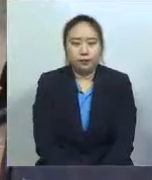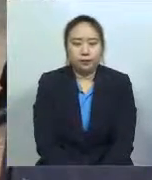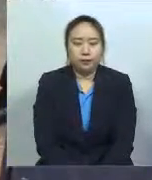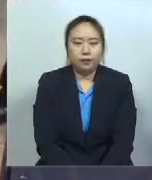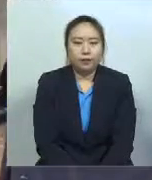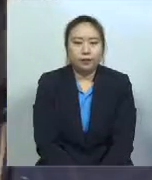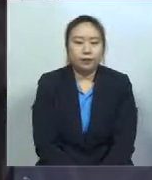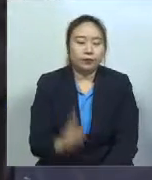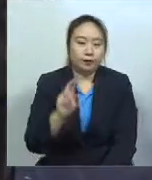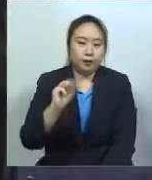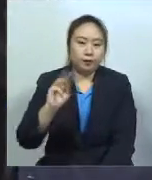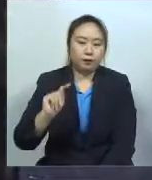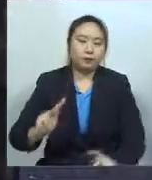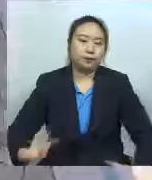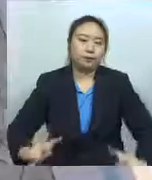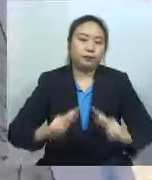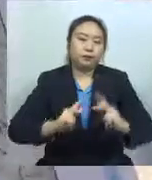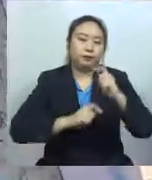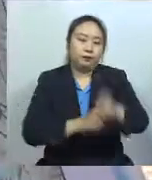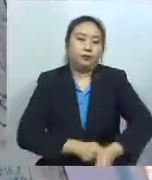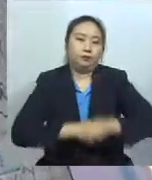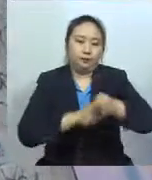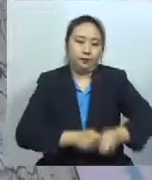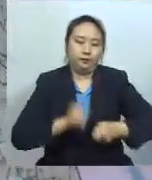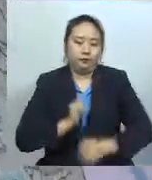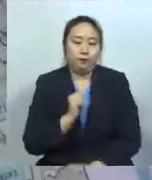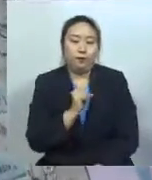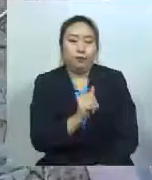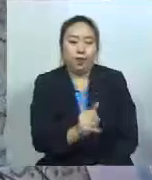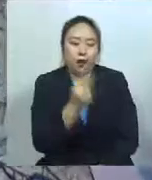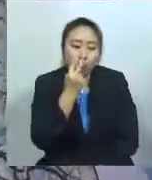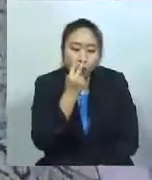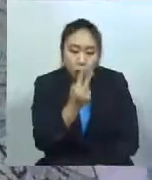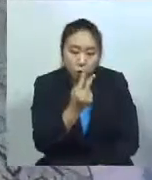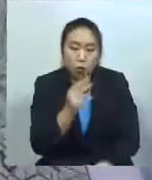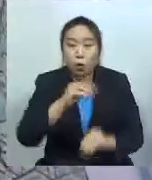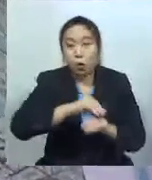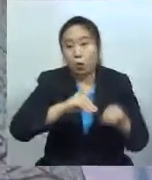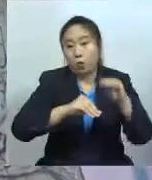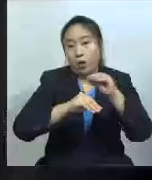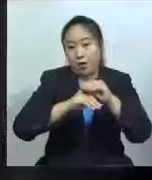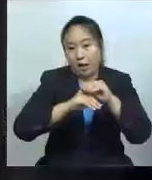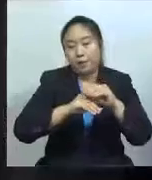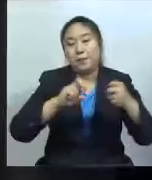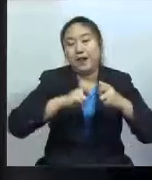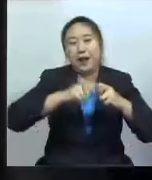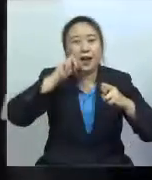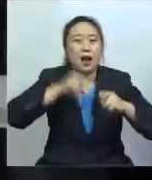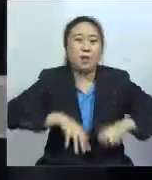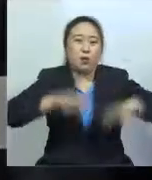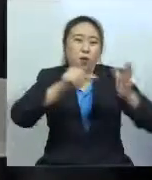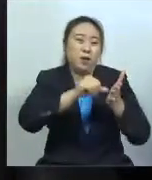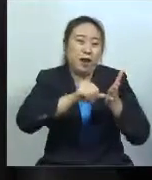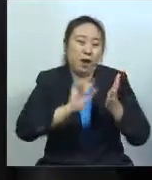นายเฉลิมชัยศรีอ่อนรัฐมนตรีว่าการกระทรวงเกษตรและสหกรณ์ลงพื้นที่เพื่อติดตามความคืบหน้าโครงการบรรเทาอุทกภัยอำเภอหาด